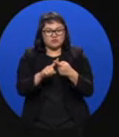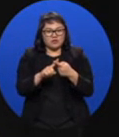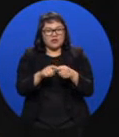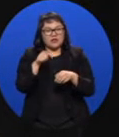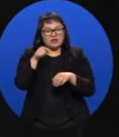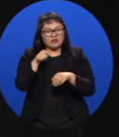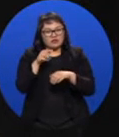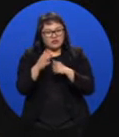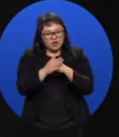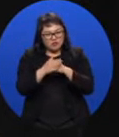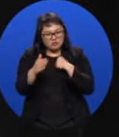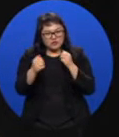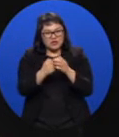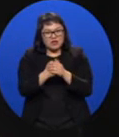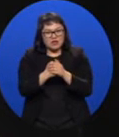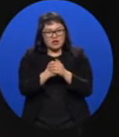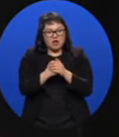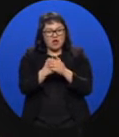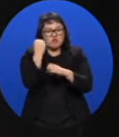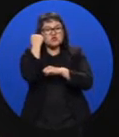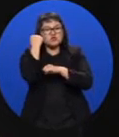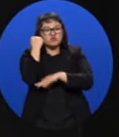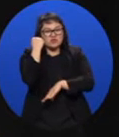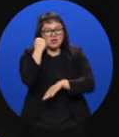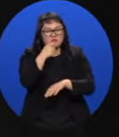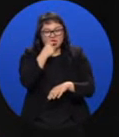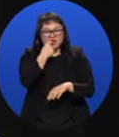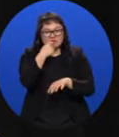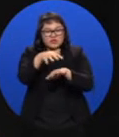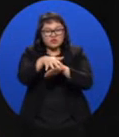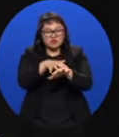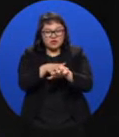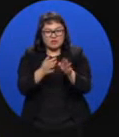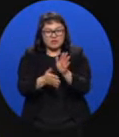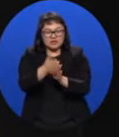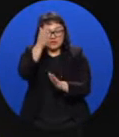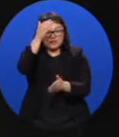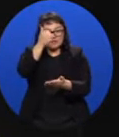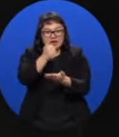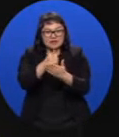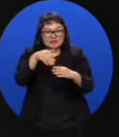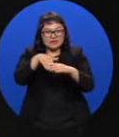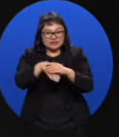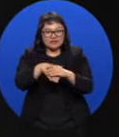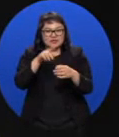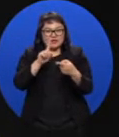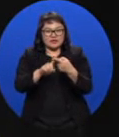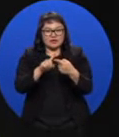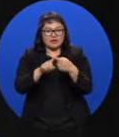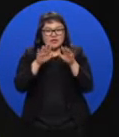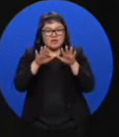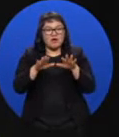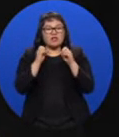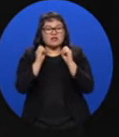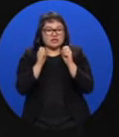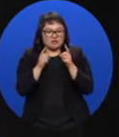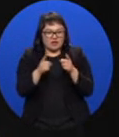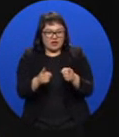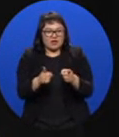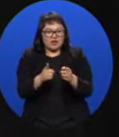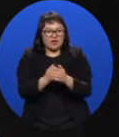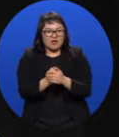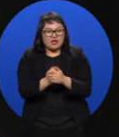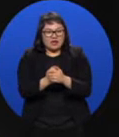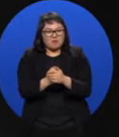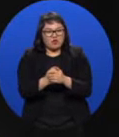따라서 풀뿌리 민주주의 또 이제 시장 직선제 문제는 한번 이번 기회에